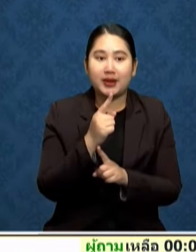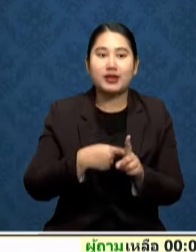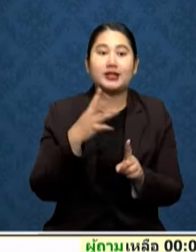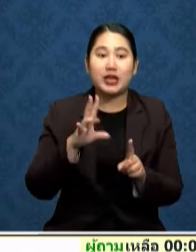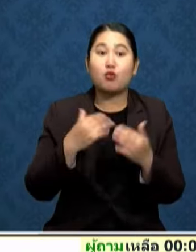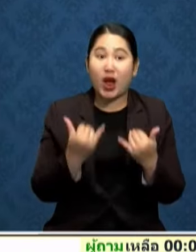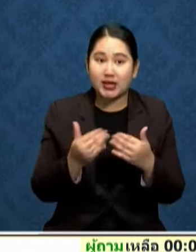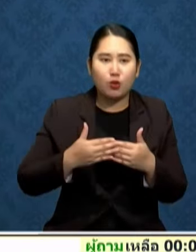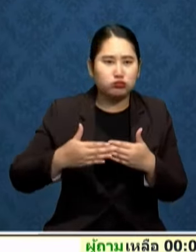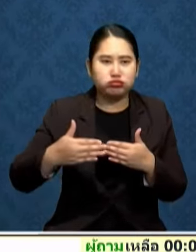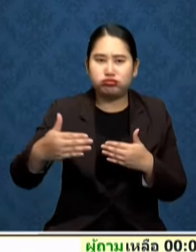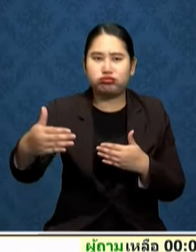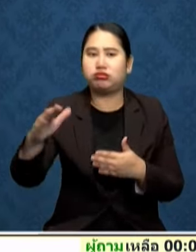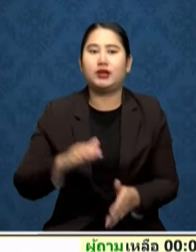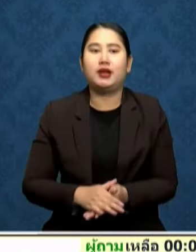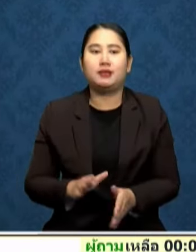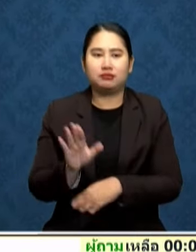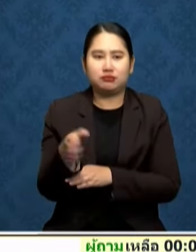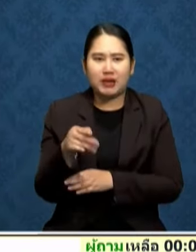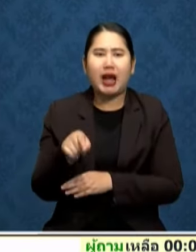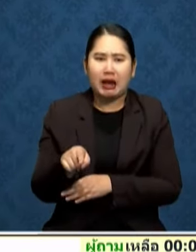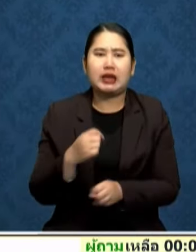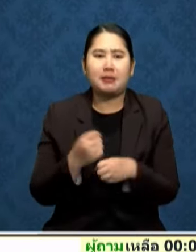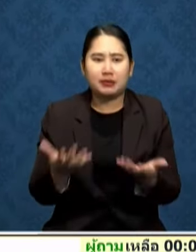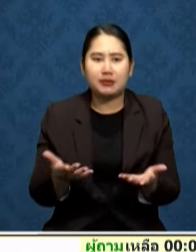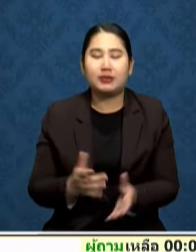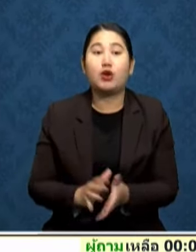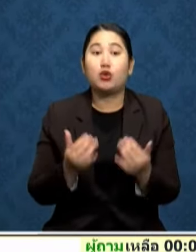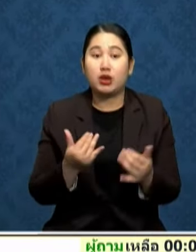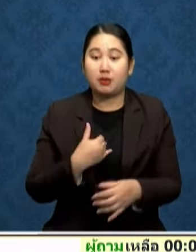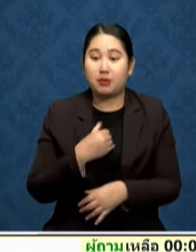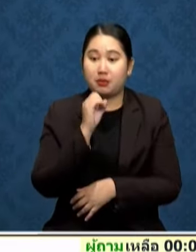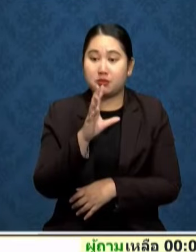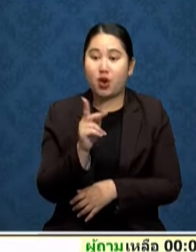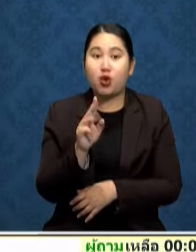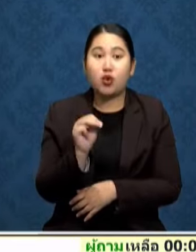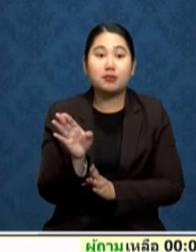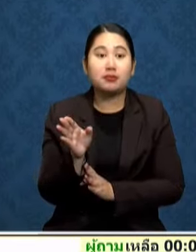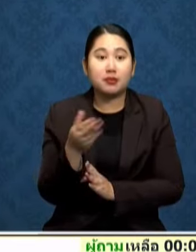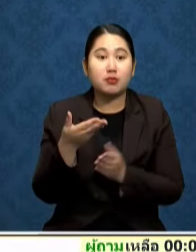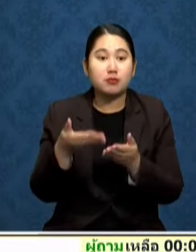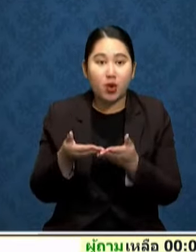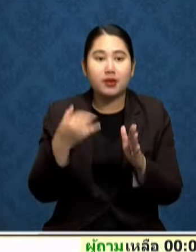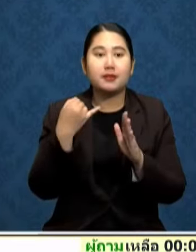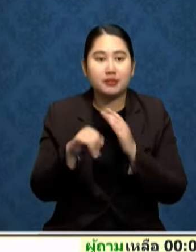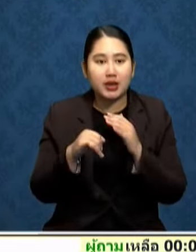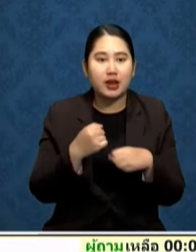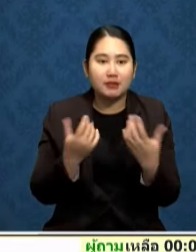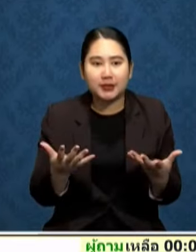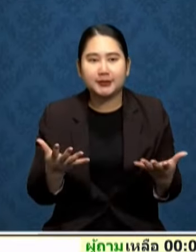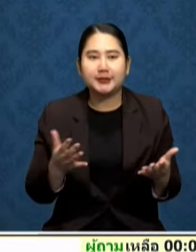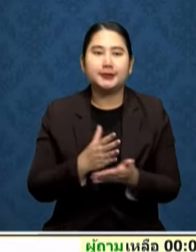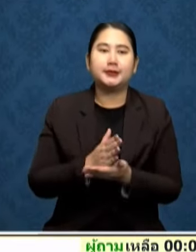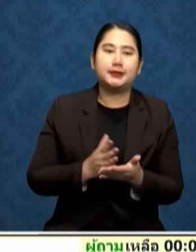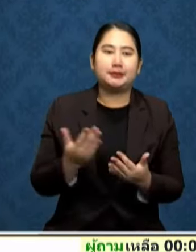ไปตั้งแต่วันนี้จะเอายังไงกับปลาสายพันธุ์นี้เช่นวันนี้กรมประมงผิดทิศผิดทางนะครับจะอยู่กับมันก็ครึ่ง